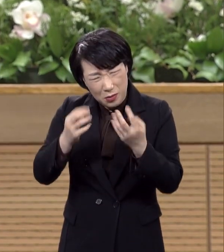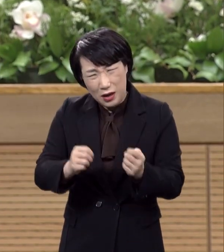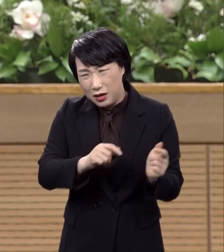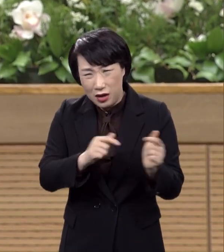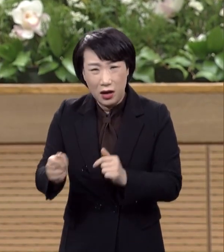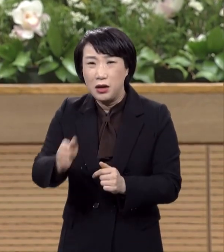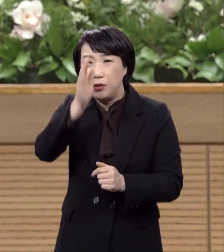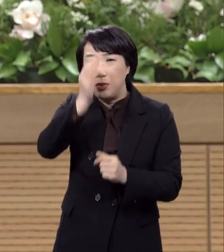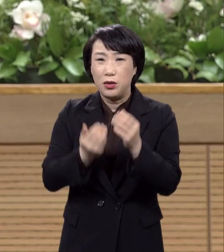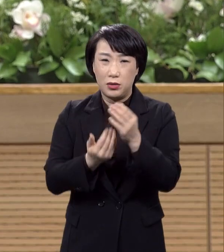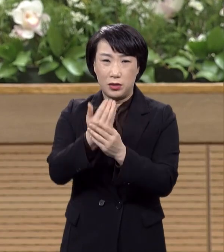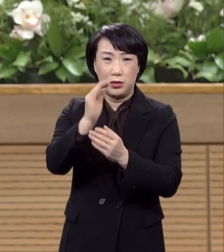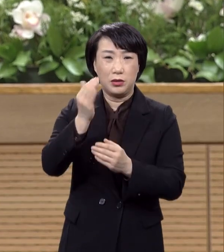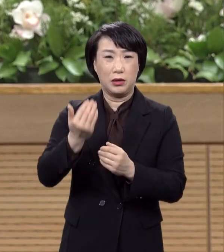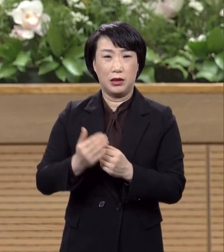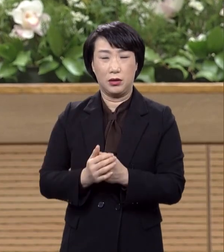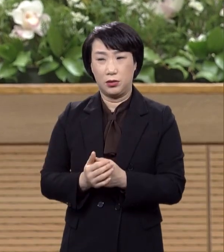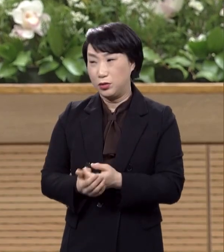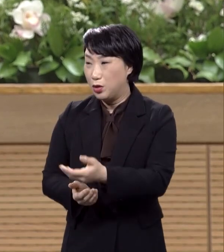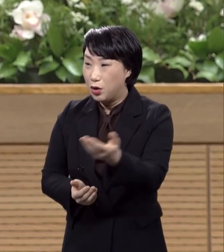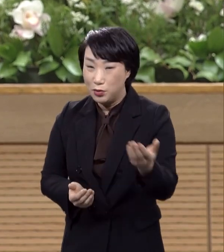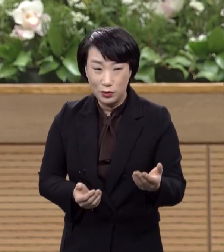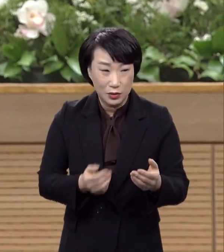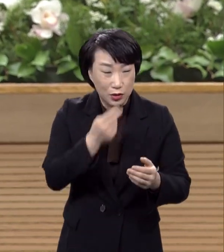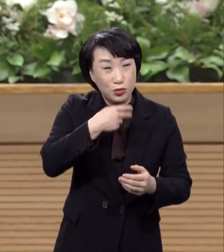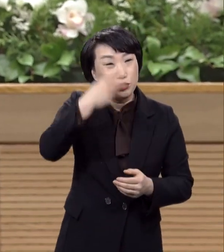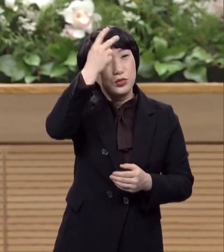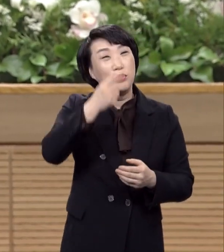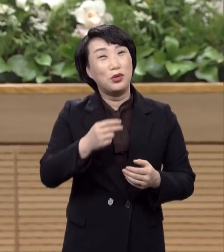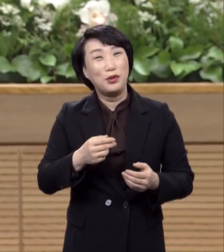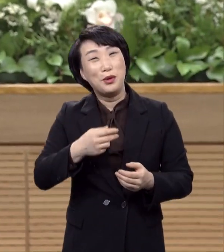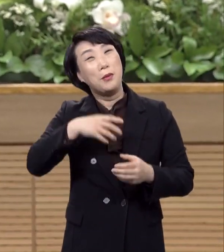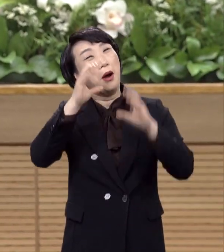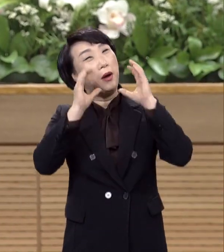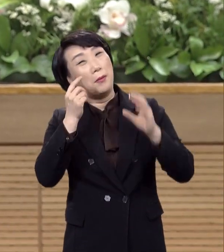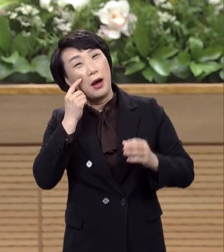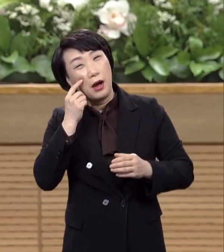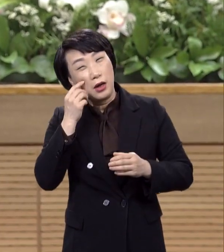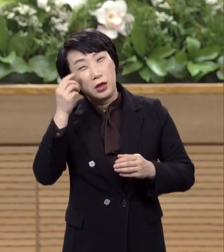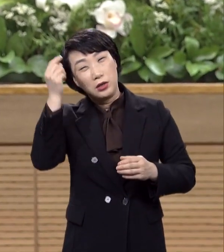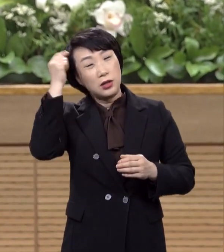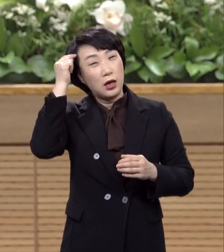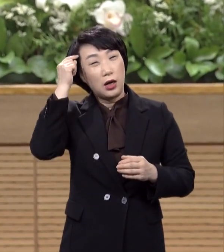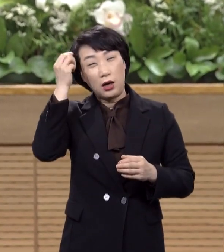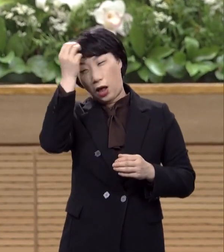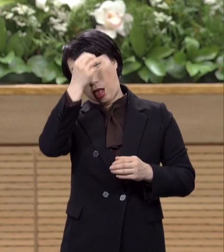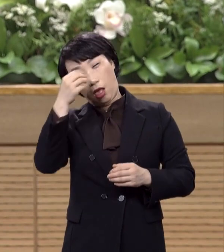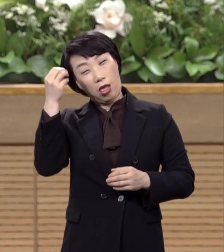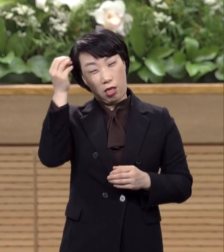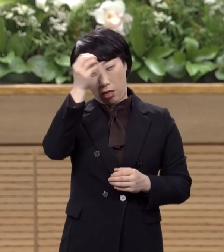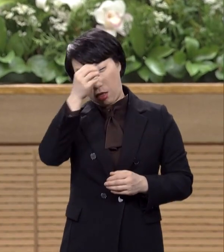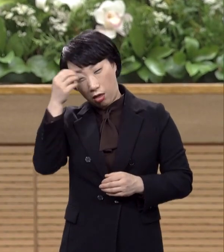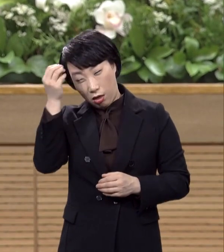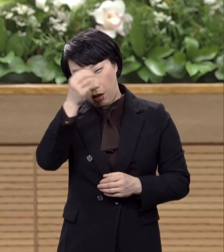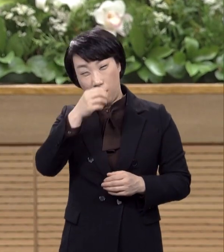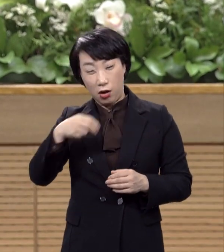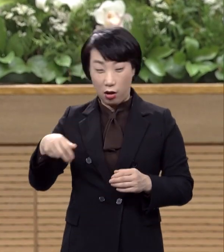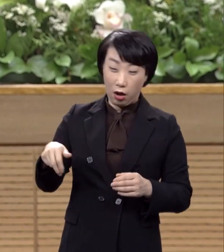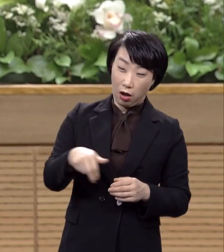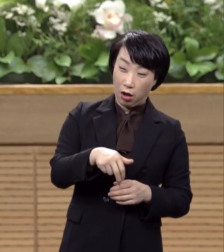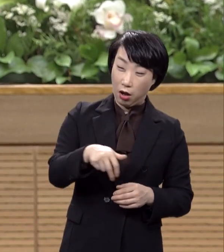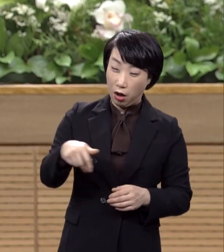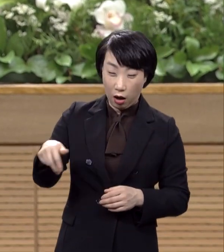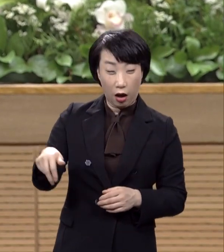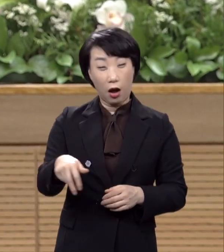수많은 병들을 만들고 여러분 술 먹고 보세요. 정신이 없어가지고 이렇게 움직이는 사람